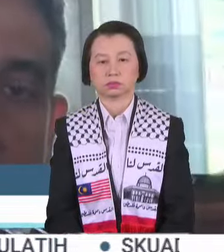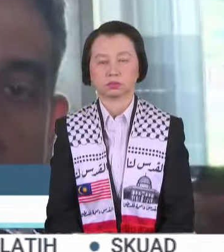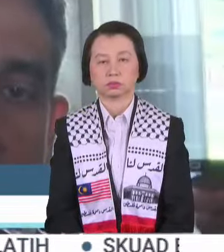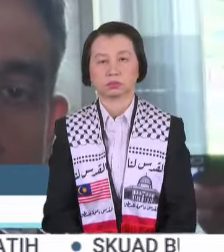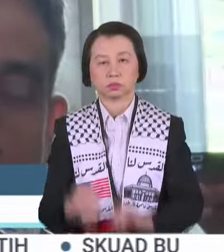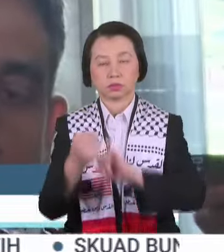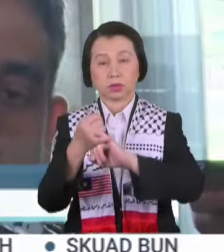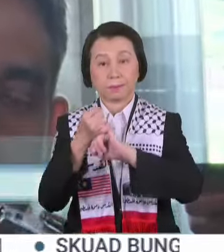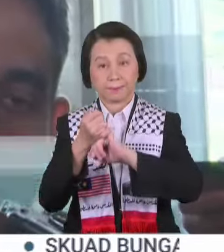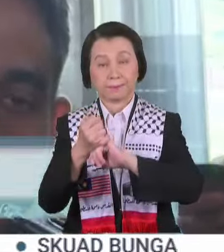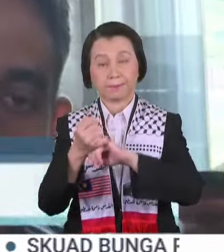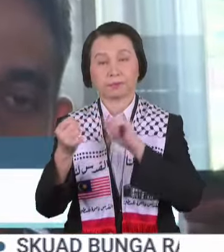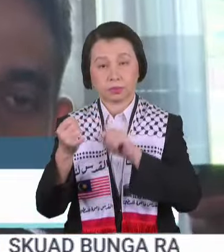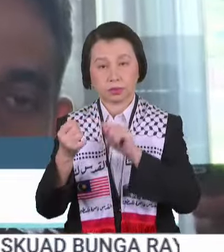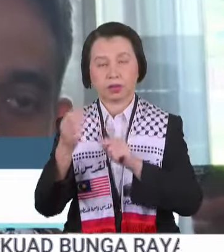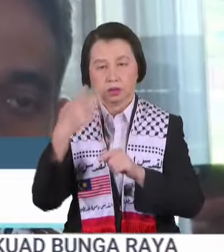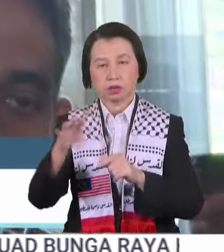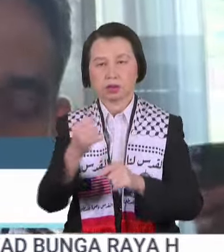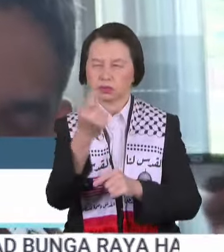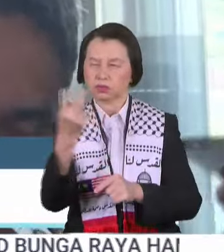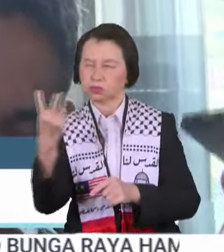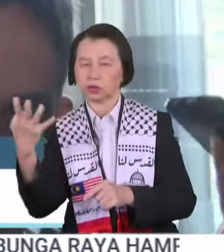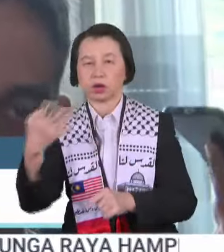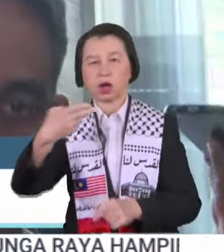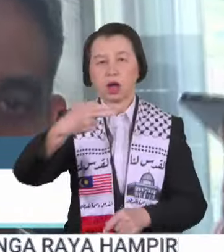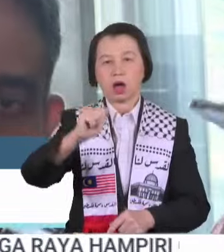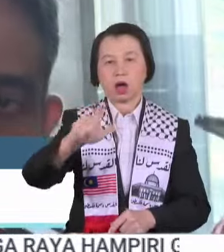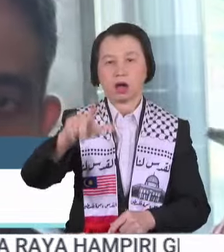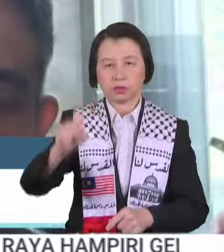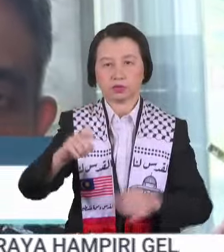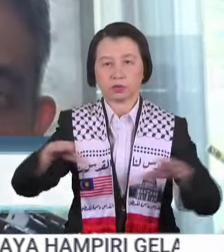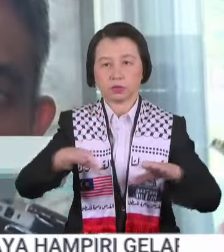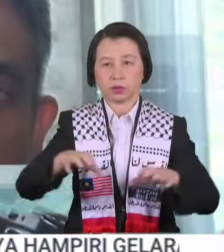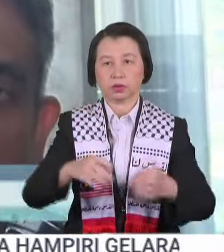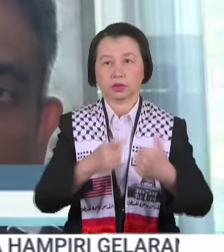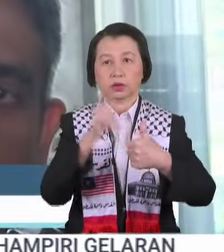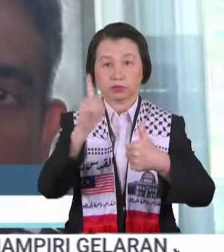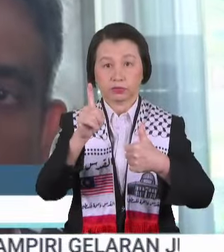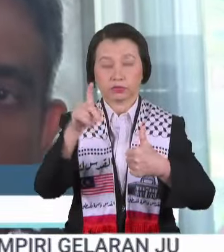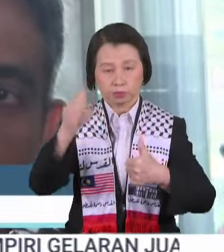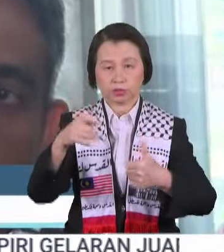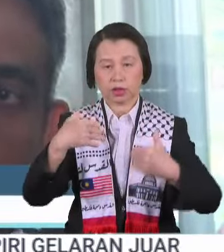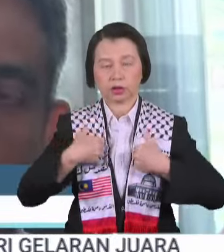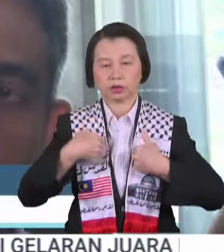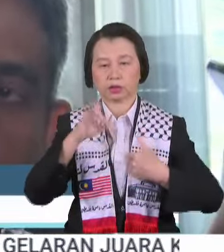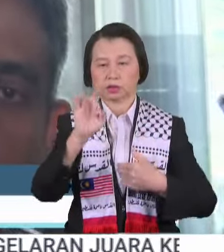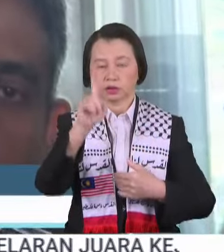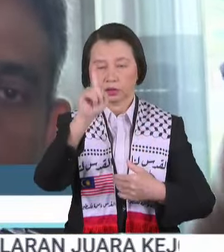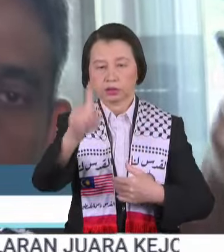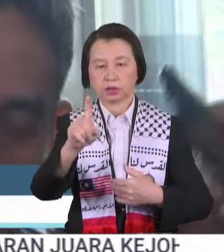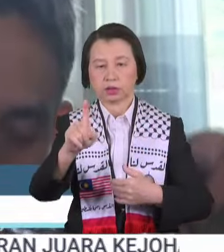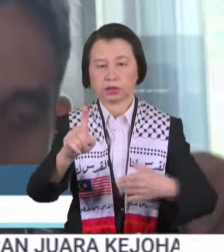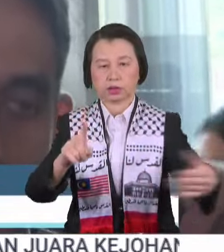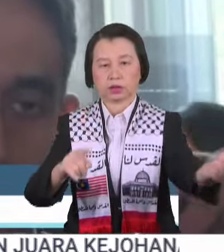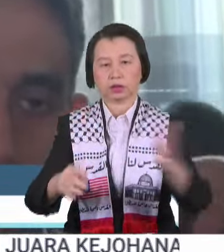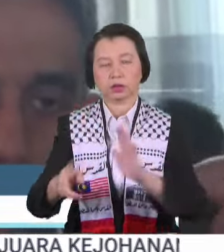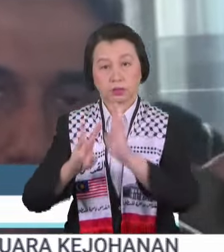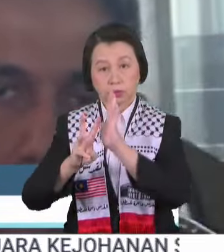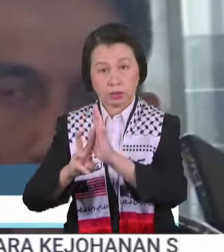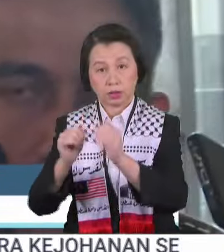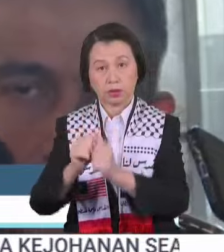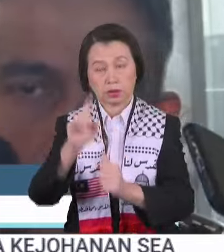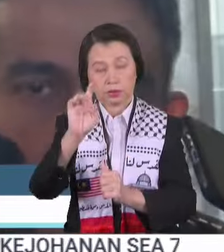Perjanjian tersebut disebut beberapa perkara perlu dilaksanakan. Satu daripadanya adalah kita perlu mengadakan satu due diligence proses. Selepas